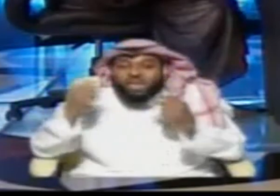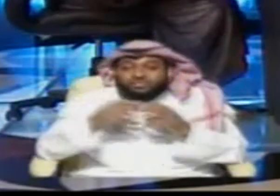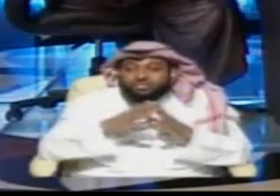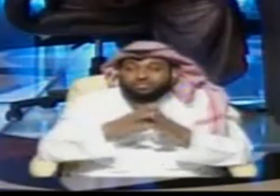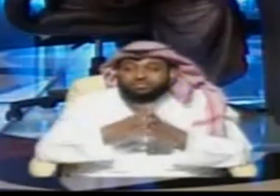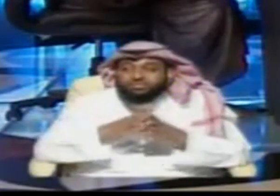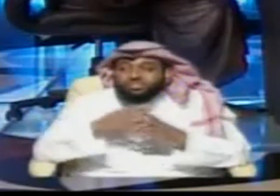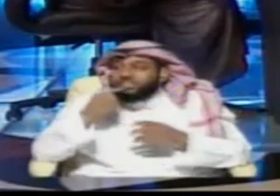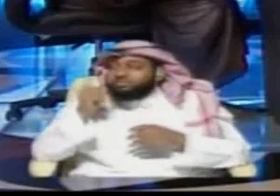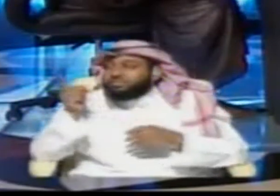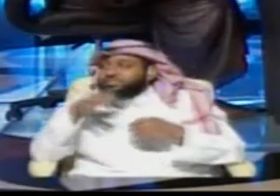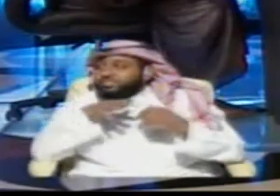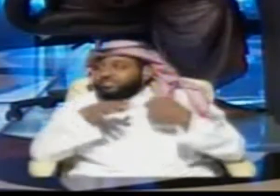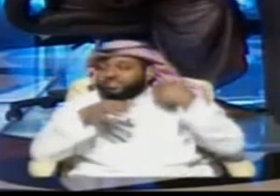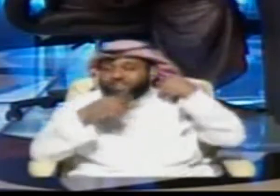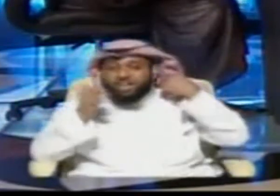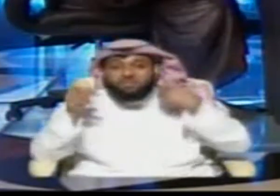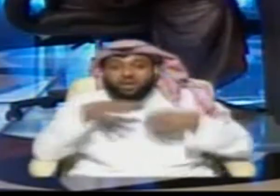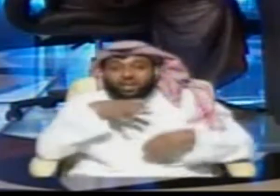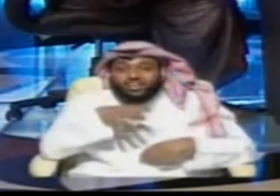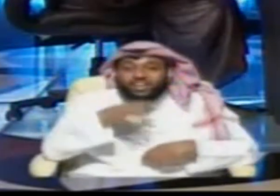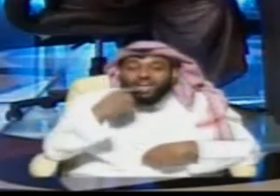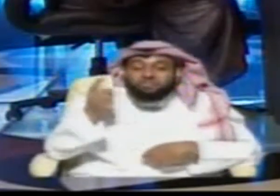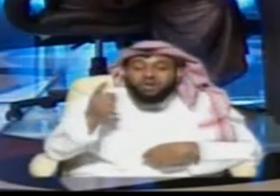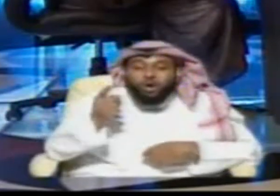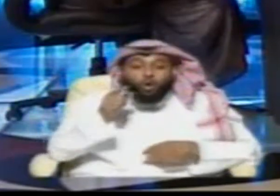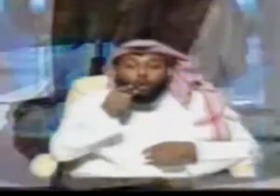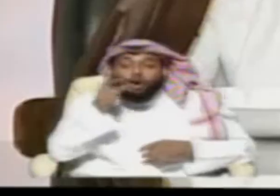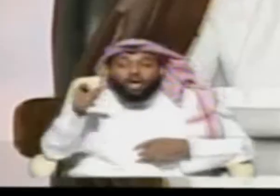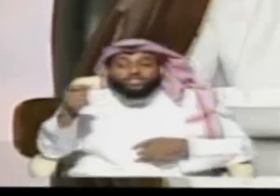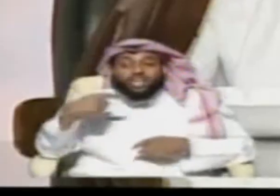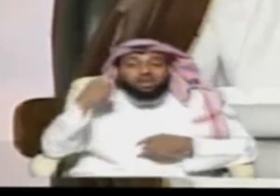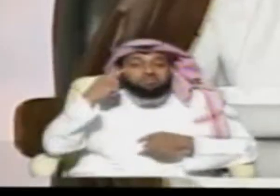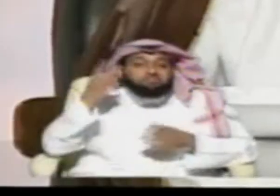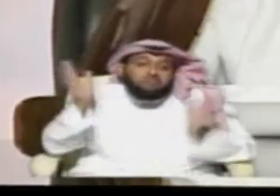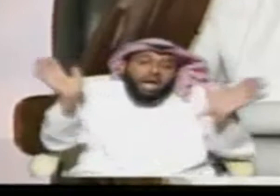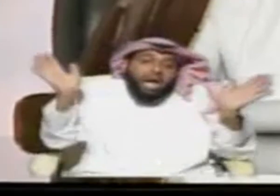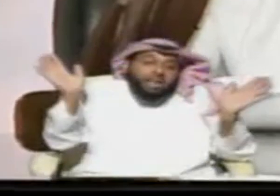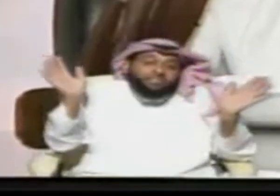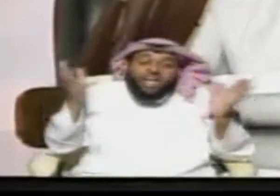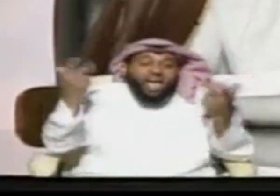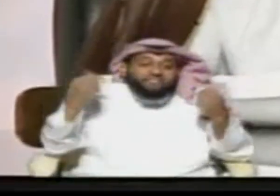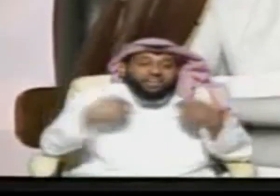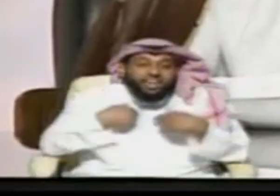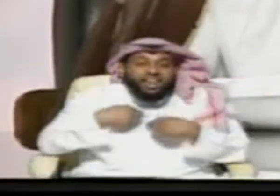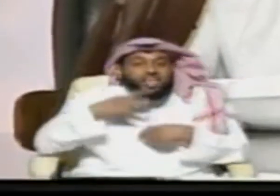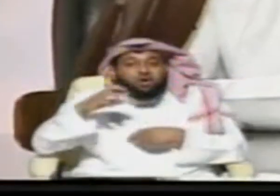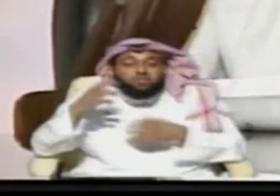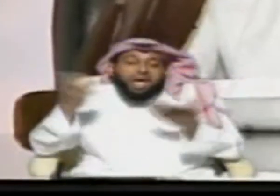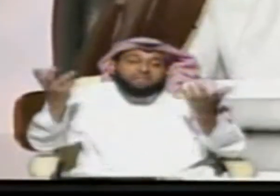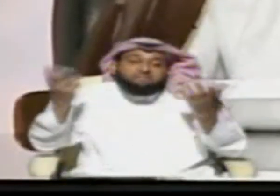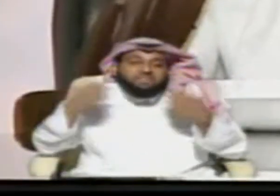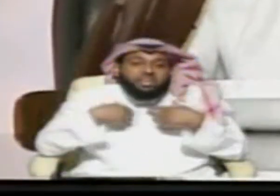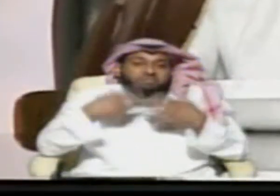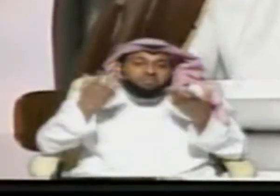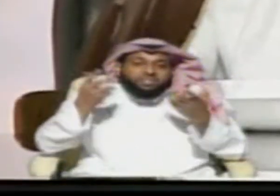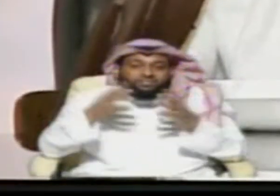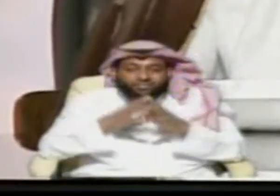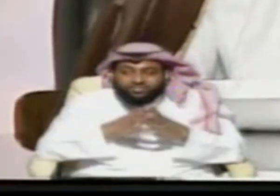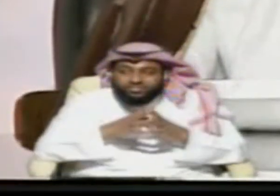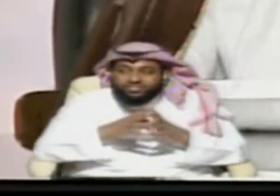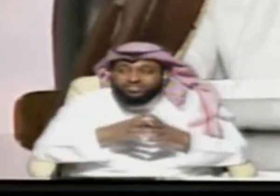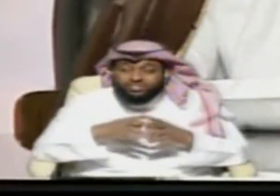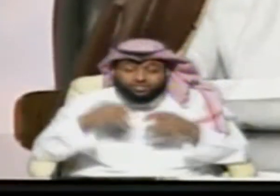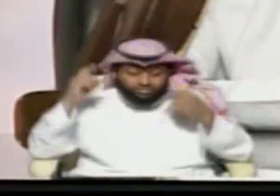يدري وش حال إحنا وش نقول؟ نعم. لا أدري هل هي هدية ولا عارية، حسب الموضوع يسأله كل اللي معطيني إياه هاك